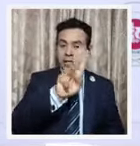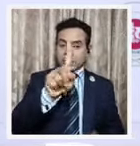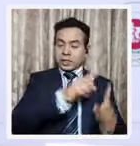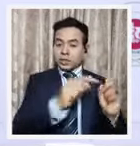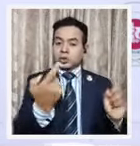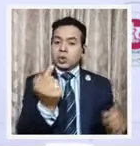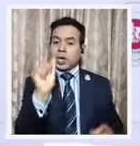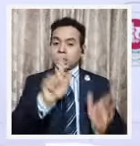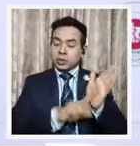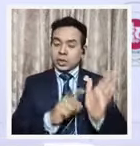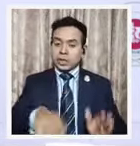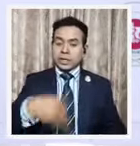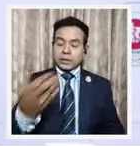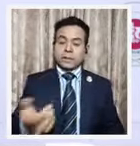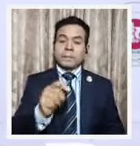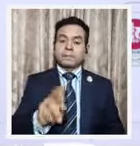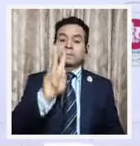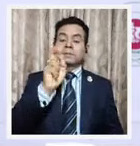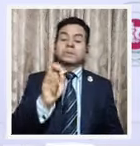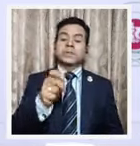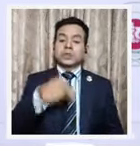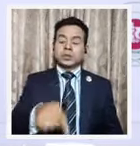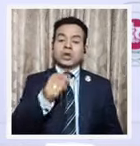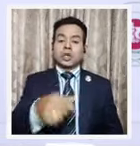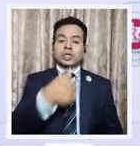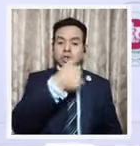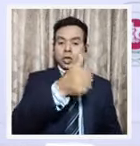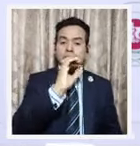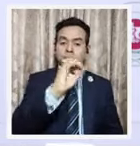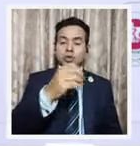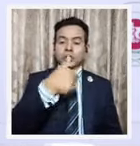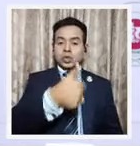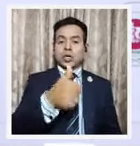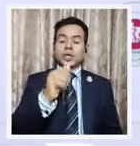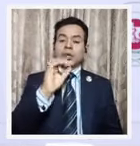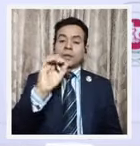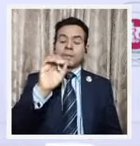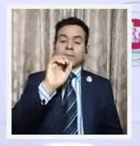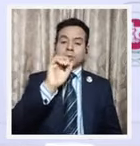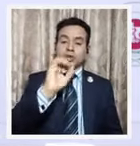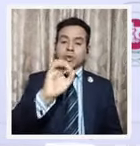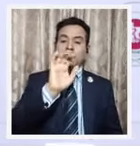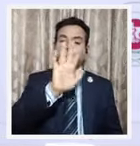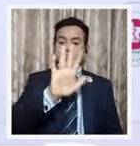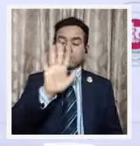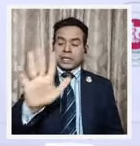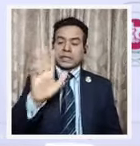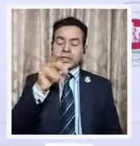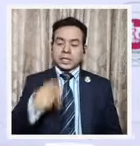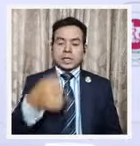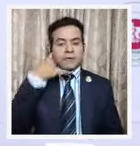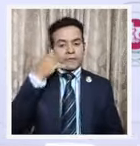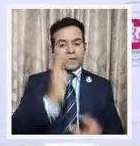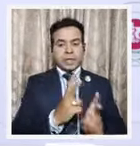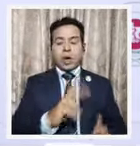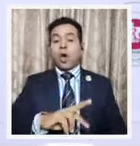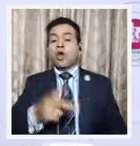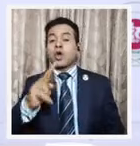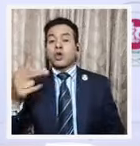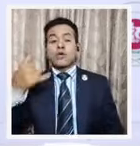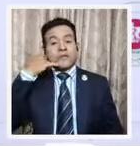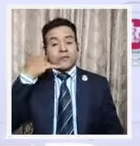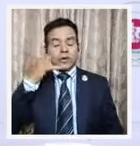আইডিসিআরের 31 জুলাই থেকে আগামী 31 জুলাই 2020 থেকে আইডিসিআরের হটলাইন নাম্বার